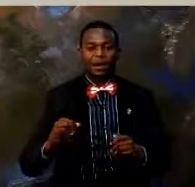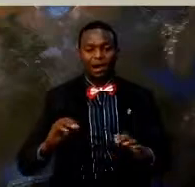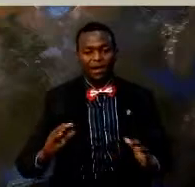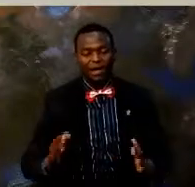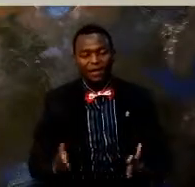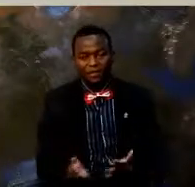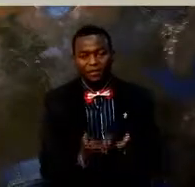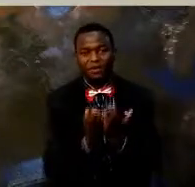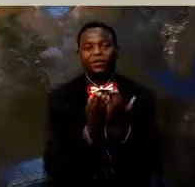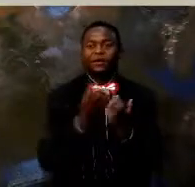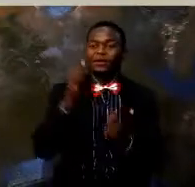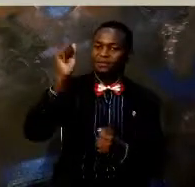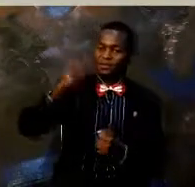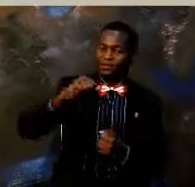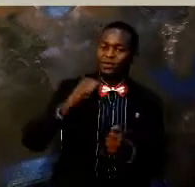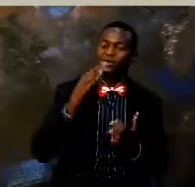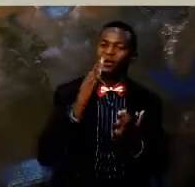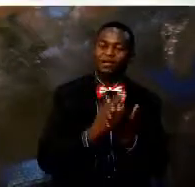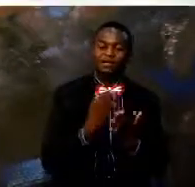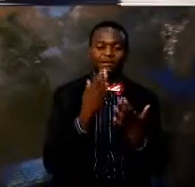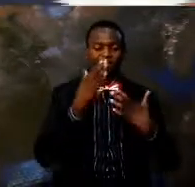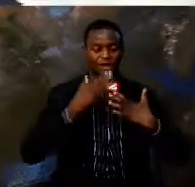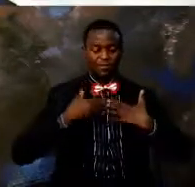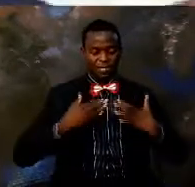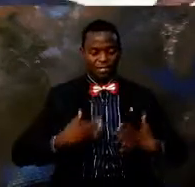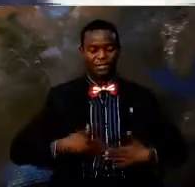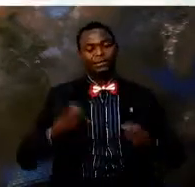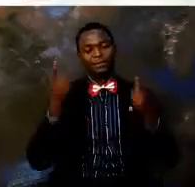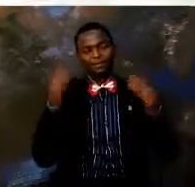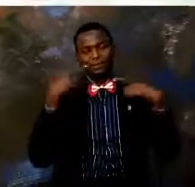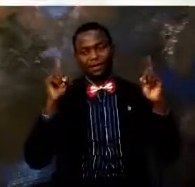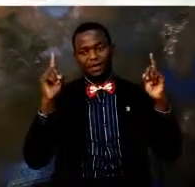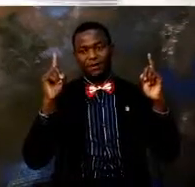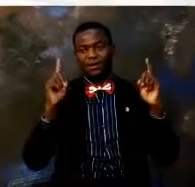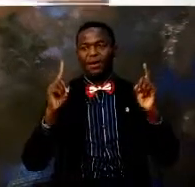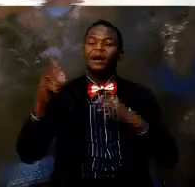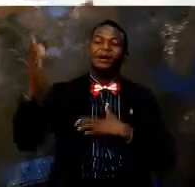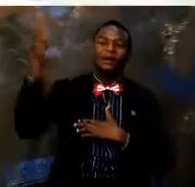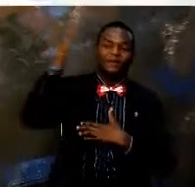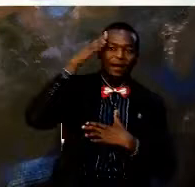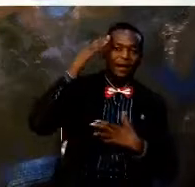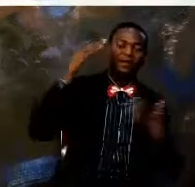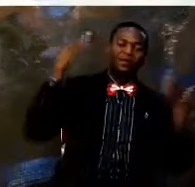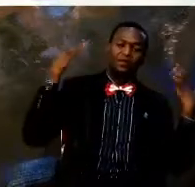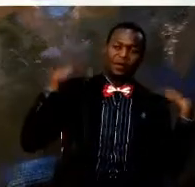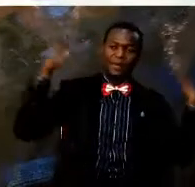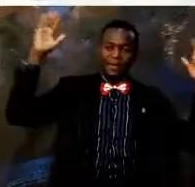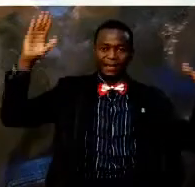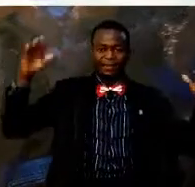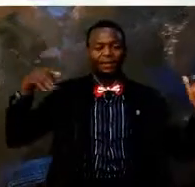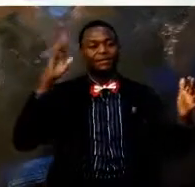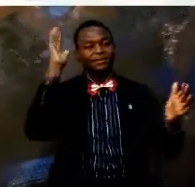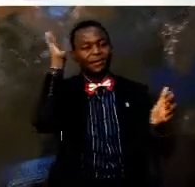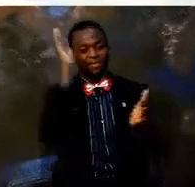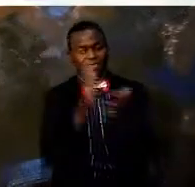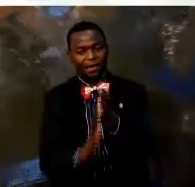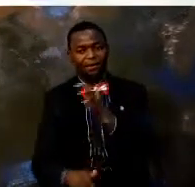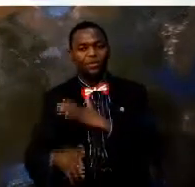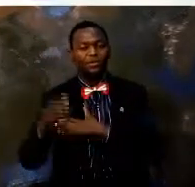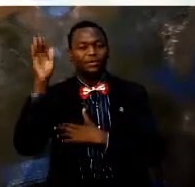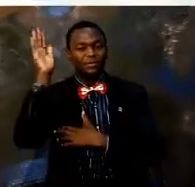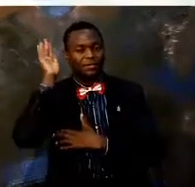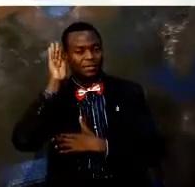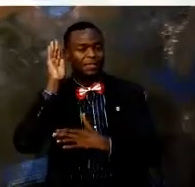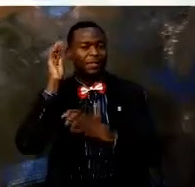Hakafunuliwa, ndio. Katika mwili, sawa. Akajulikana kwa malaika. Cha ajabu, sikiliza.